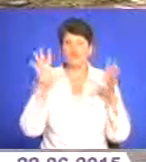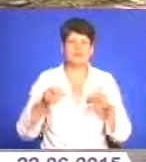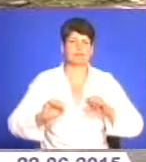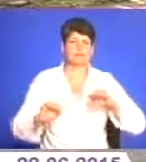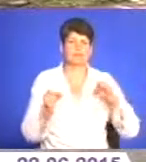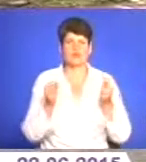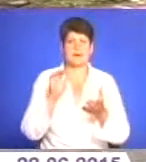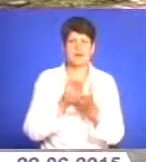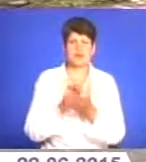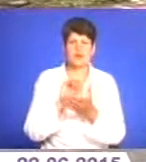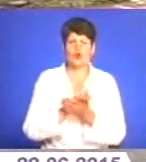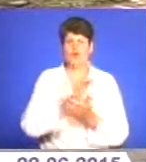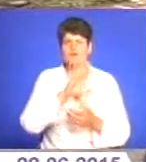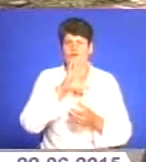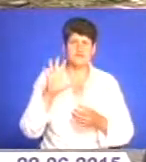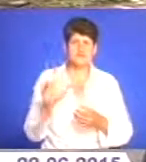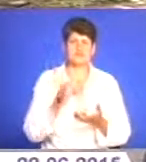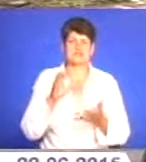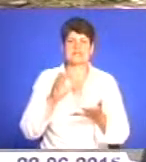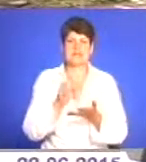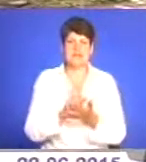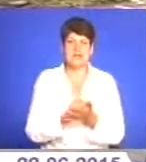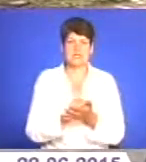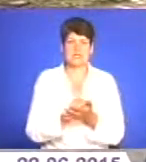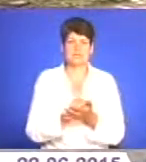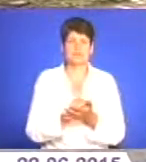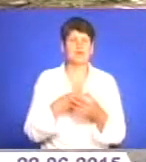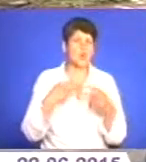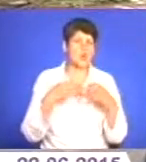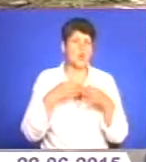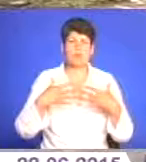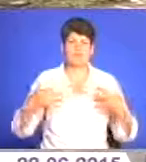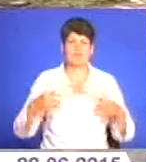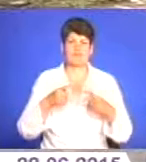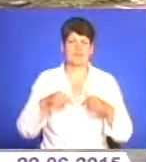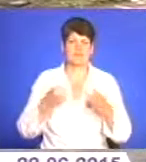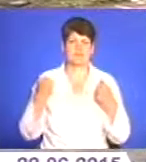всім знайомим, взагалі раджу людям займатися любим видом спорту.